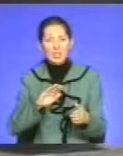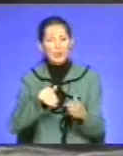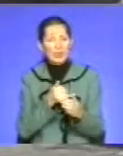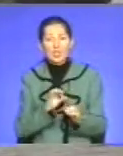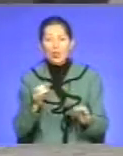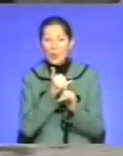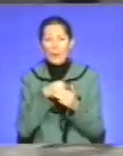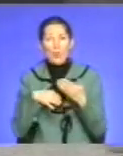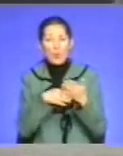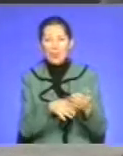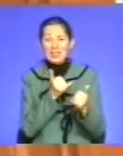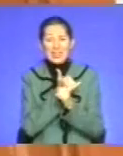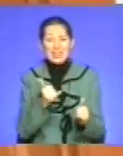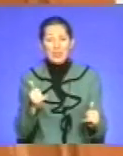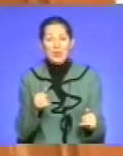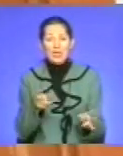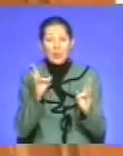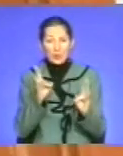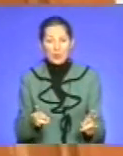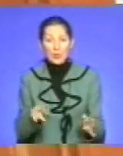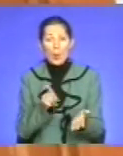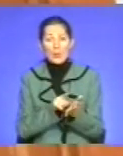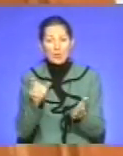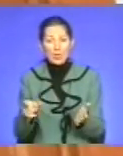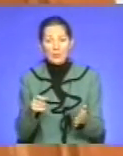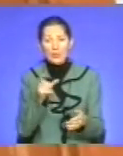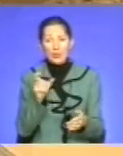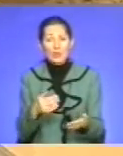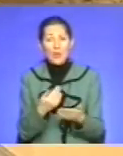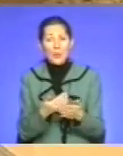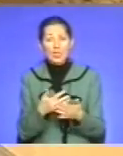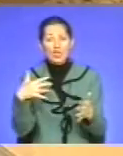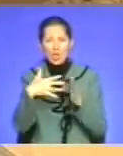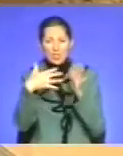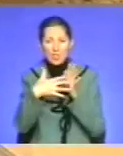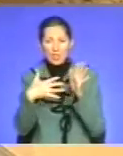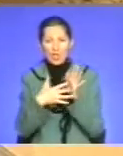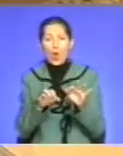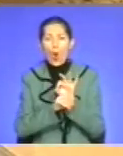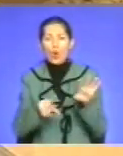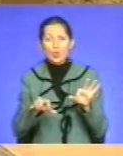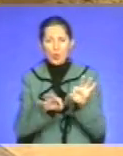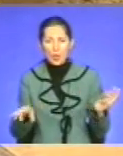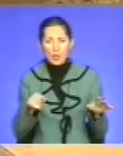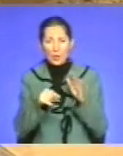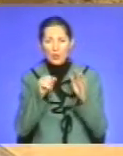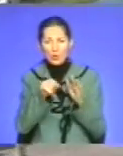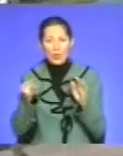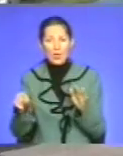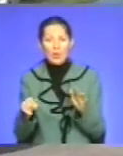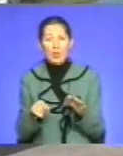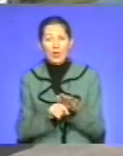допомогти потерпілому пенсіонерові. Чоловіка буквально зрешетило осколками вибухового предмету. Що сталося, рідні пояснити не